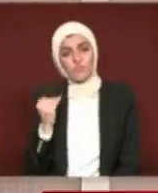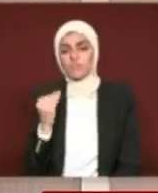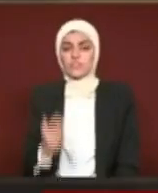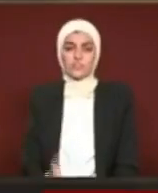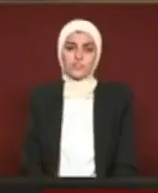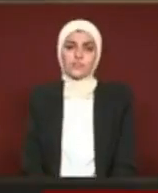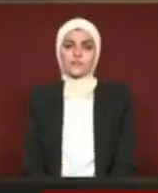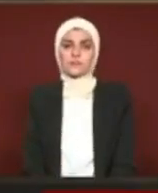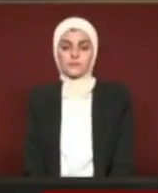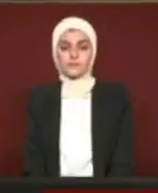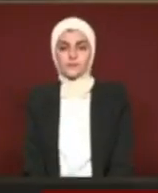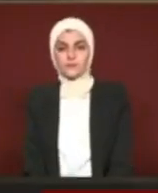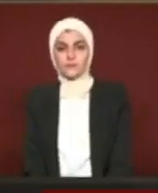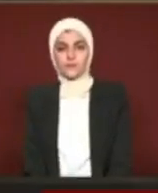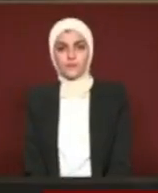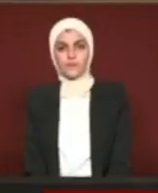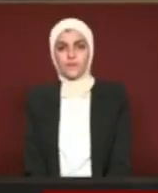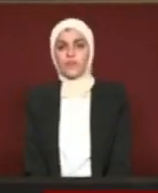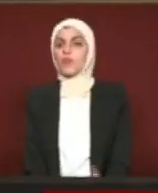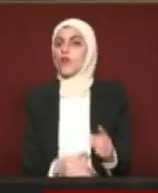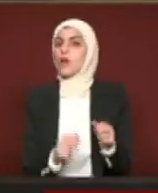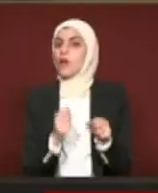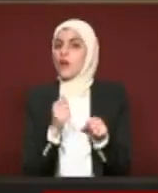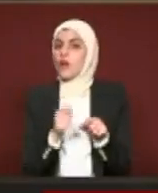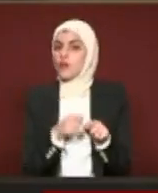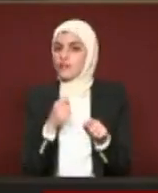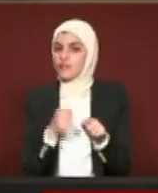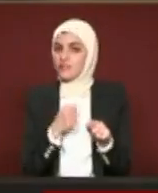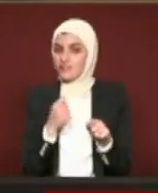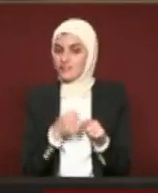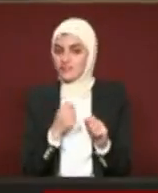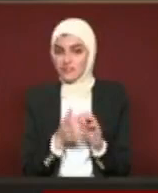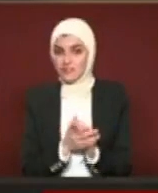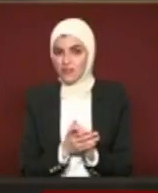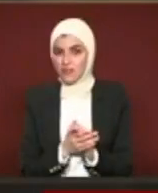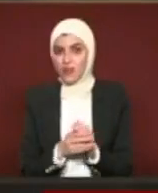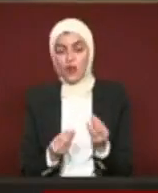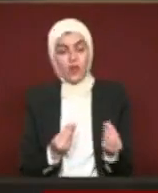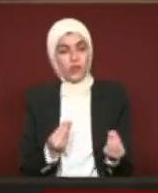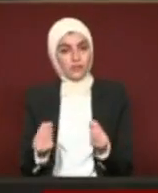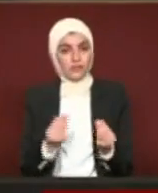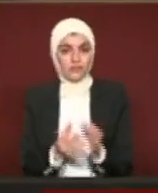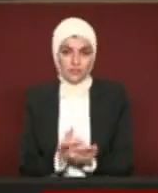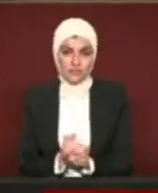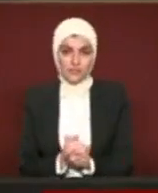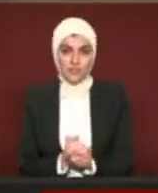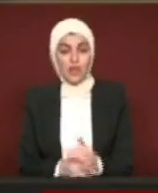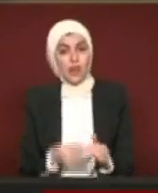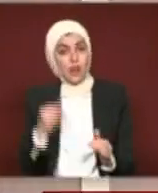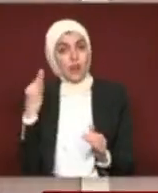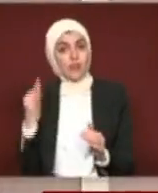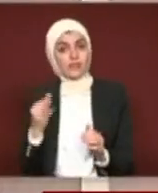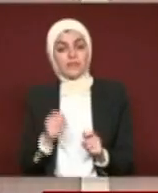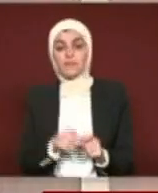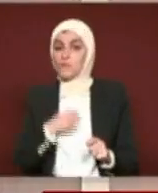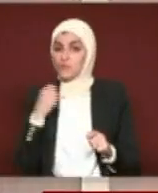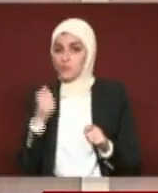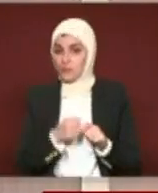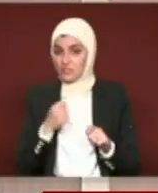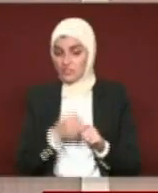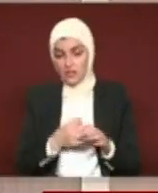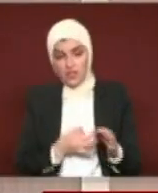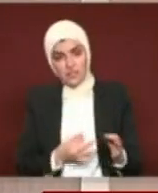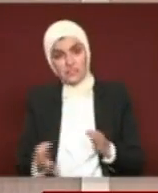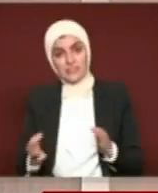الموارد، فإن الإصلاح الاقتصادي لن يتم إلا بإصلاح سياسي تكون